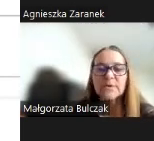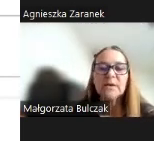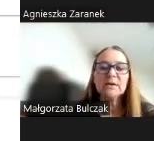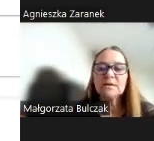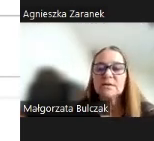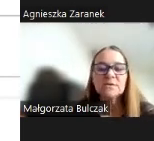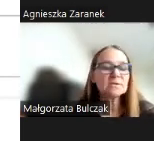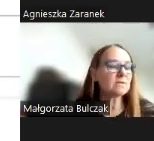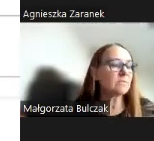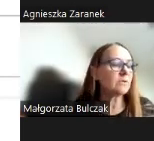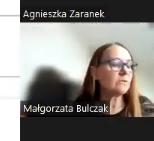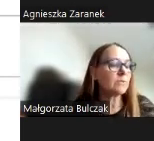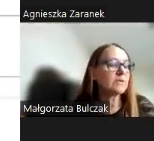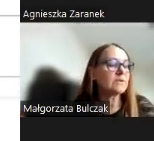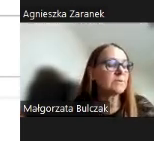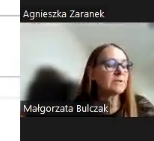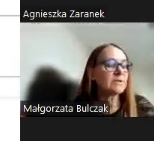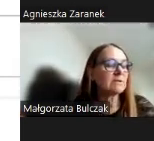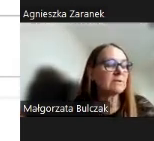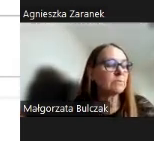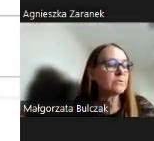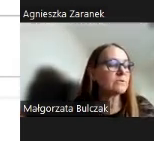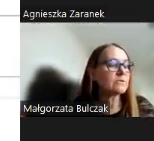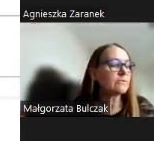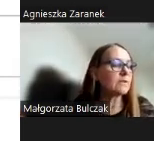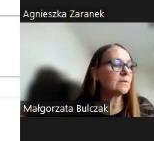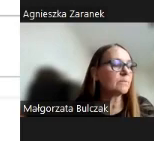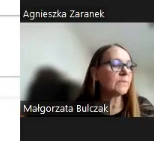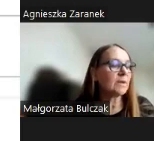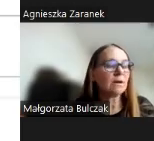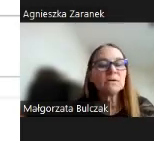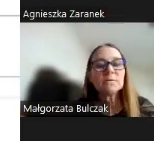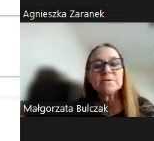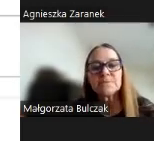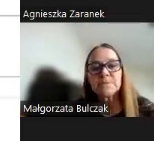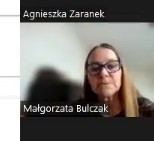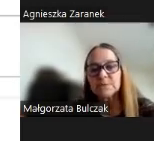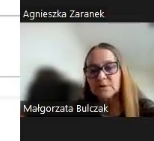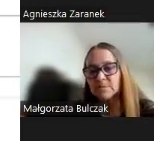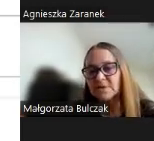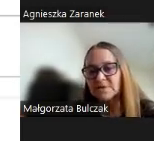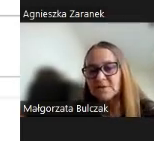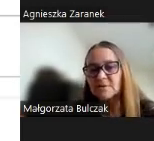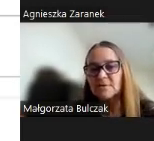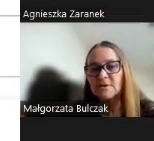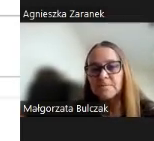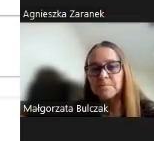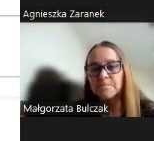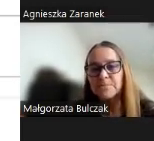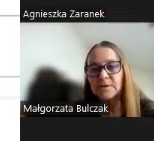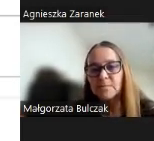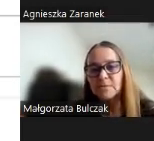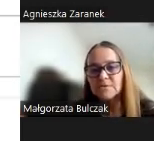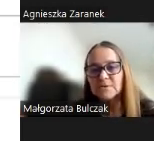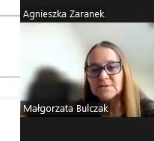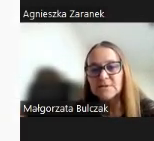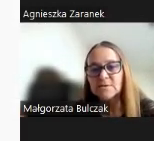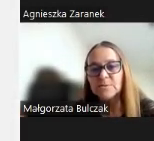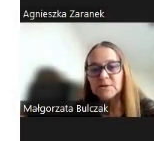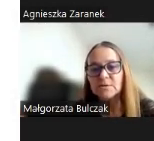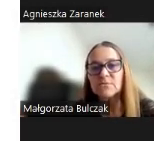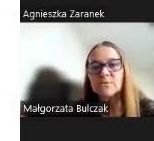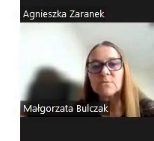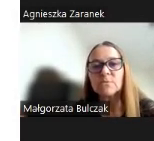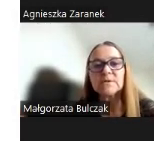było. Na koniec mojej wypowiedzi będę chciała Wam puścić film. On będzie spełniał taką bardziej rolę